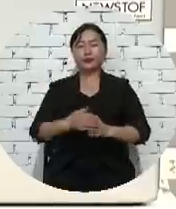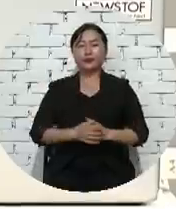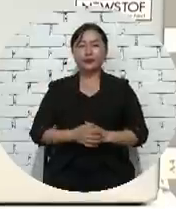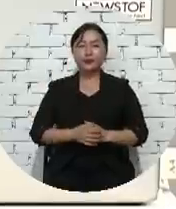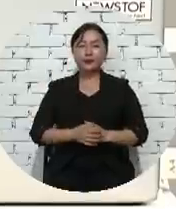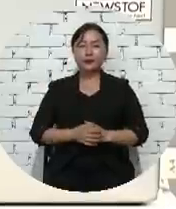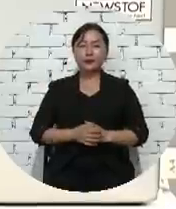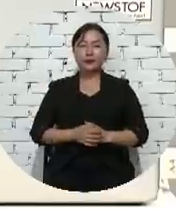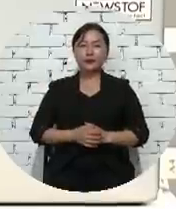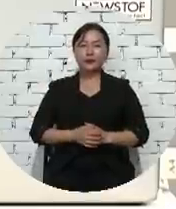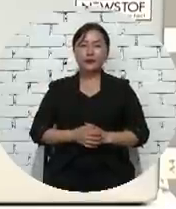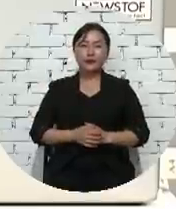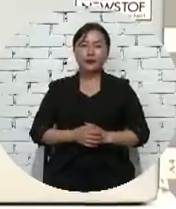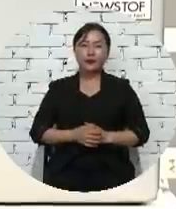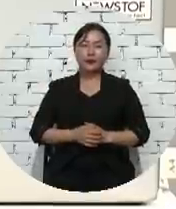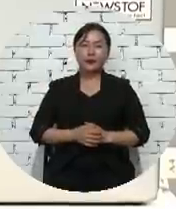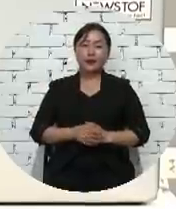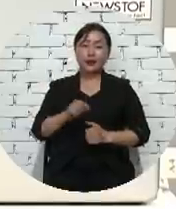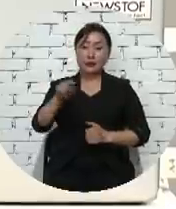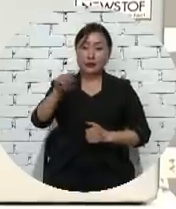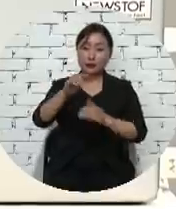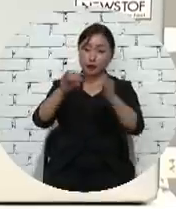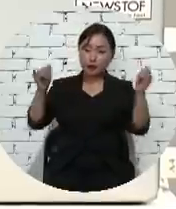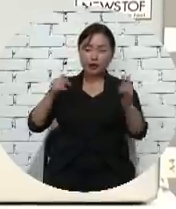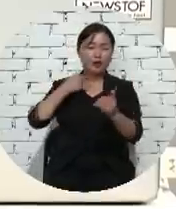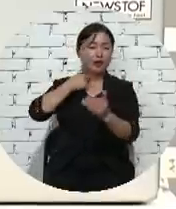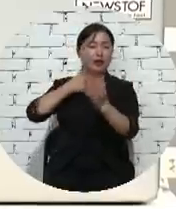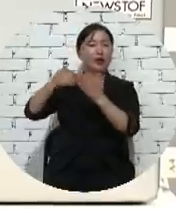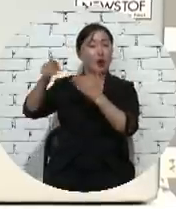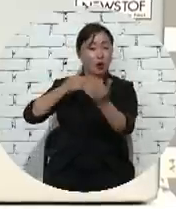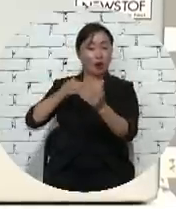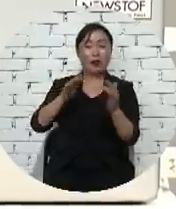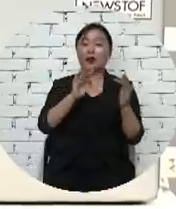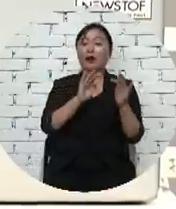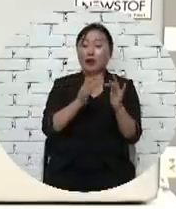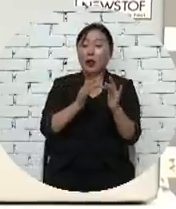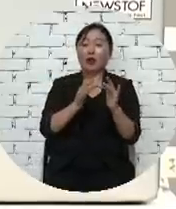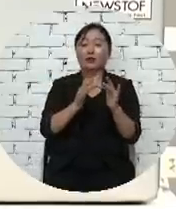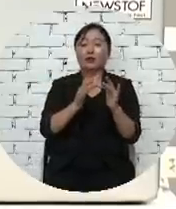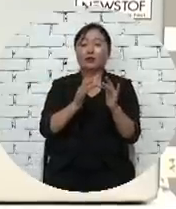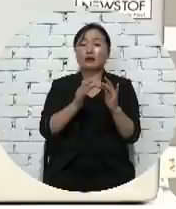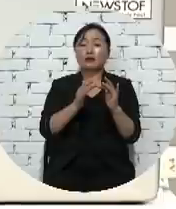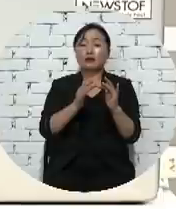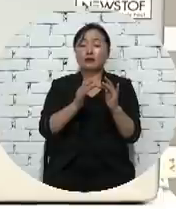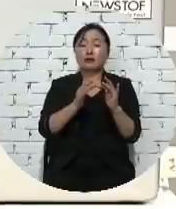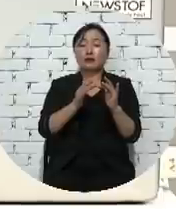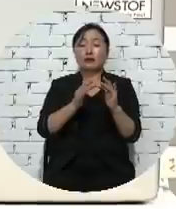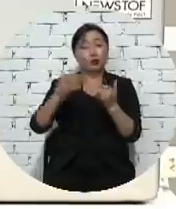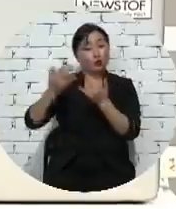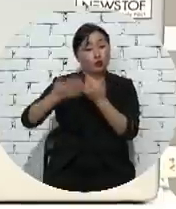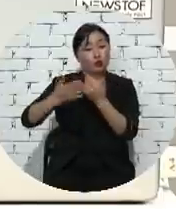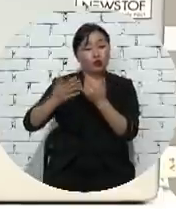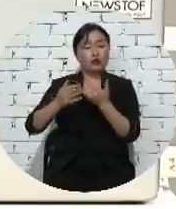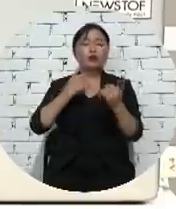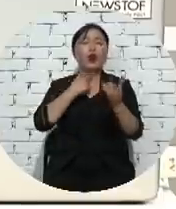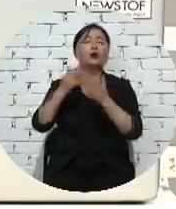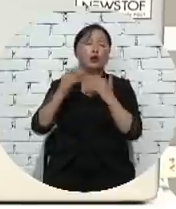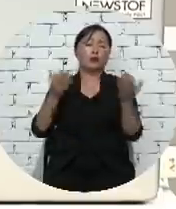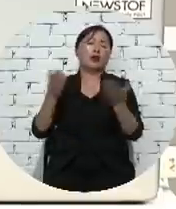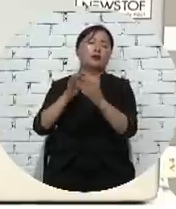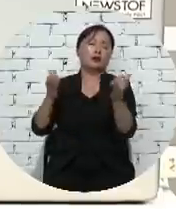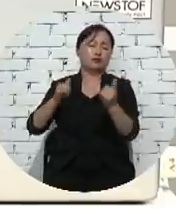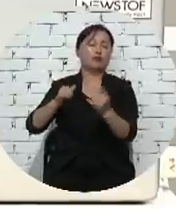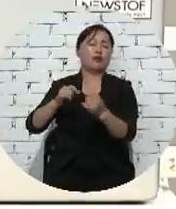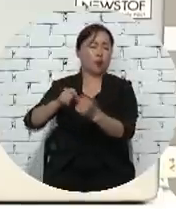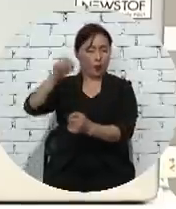그 과연 이게 그분들의 경력이 그 인터넷 매체에 근무하는 분들의 그 경력은 상당하겠죠.